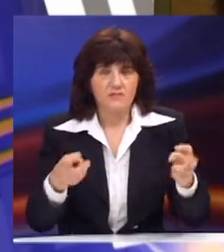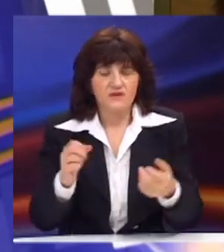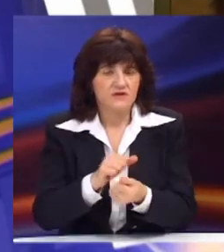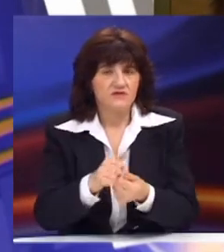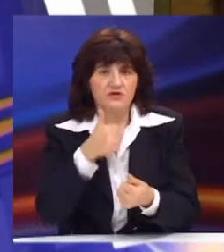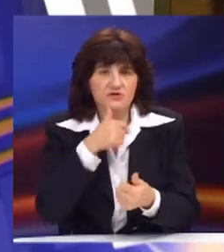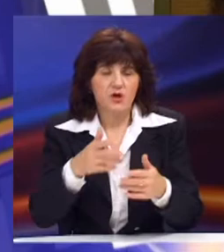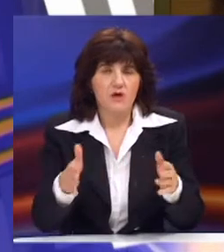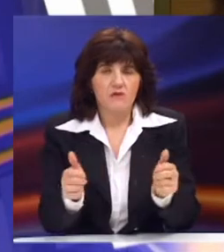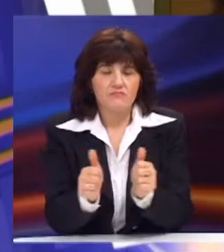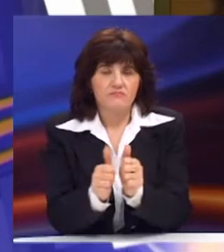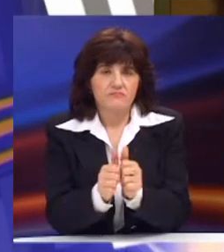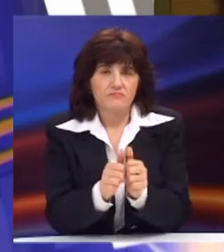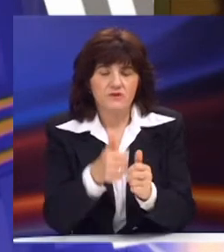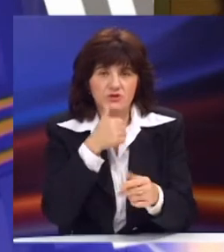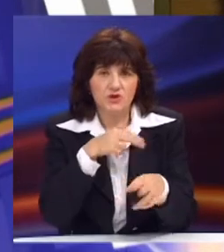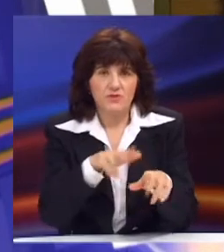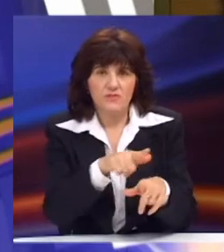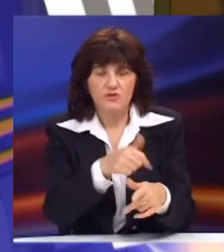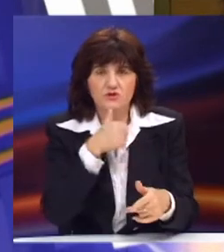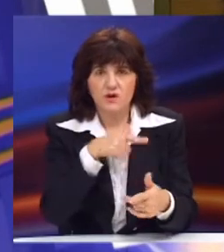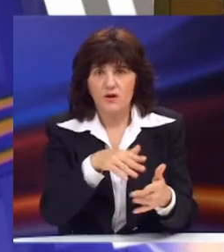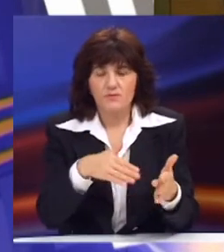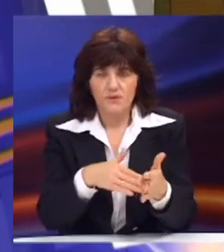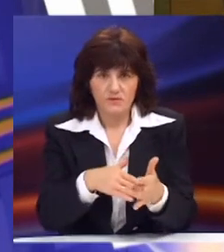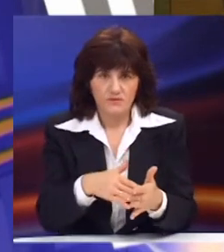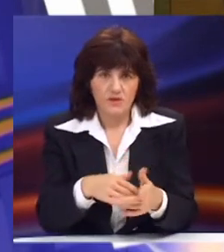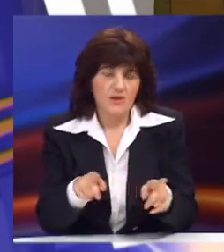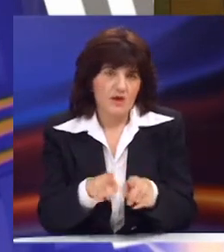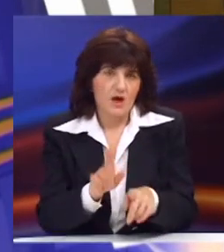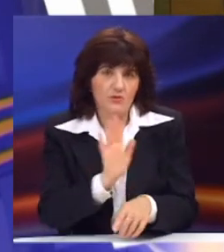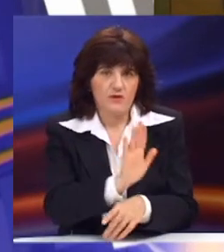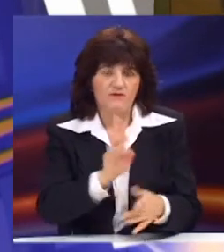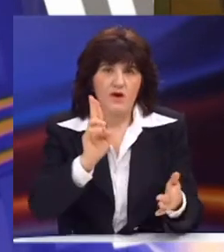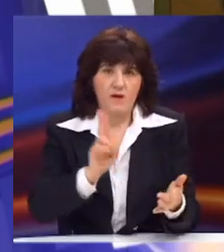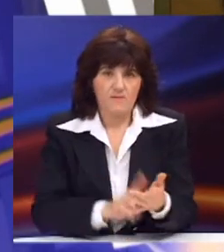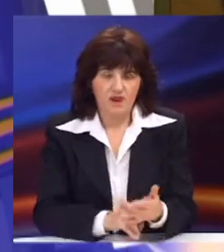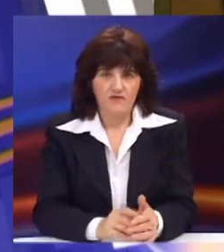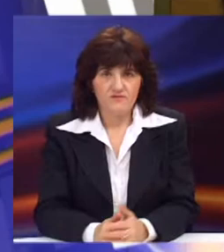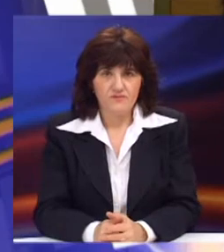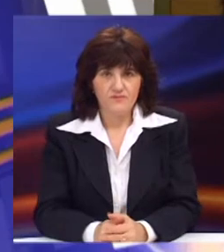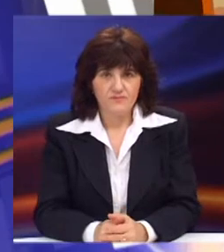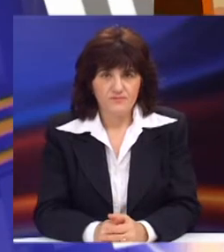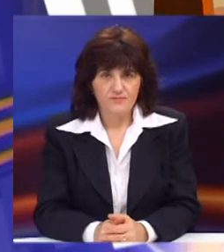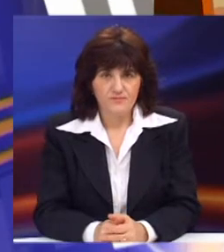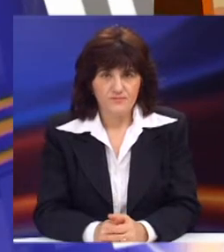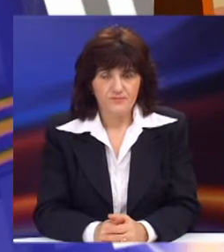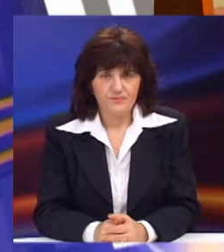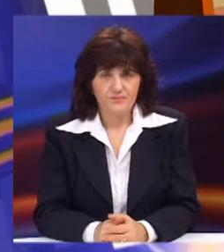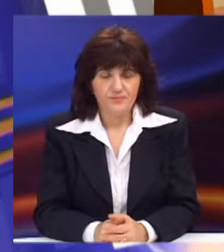približili neke mogućnosti njima koje su uskraćeni kao njihovo ljudsko pravo koje im